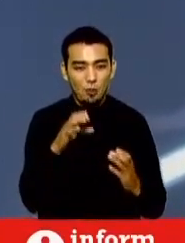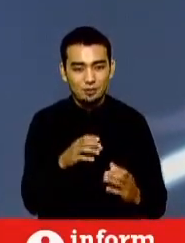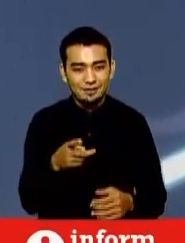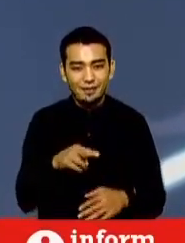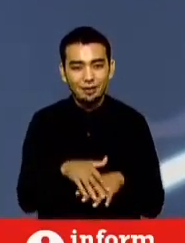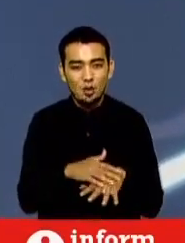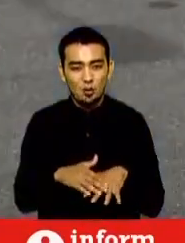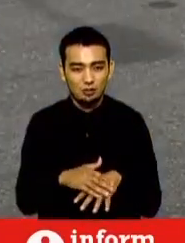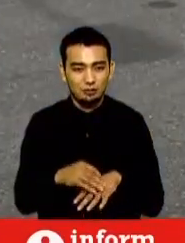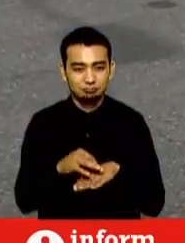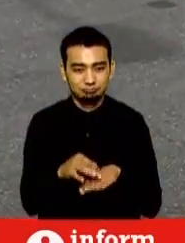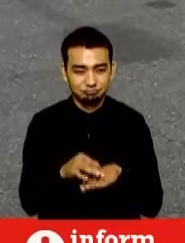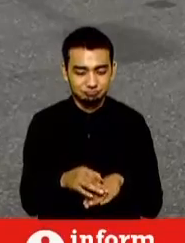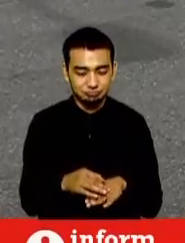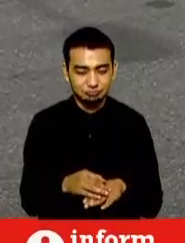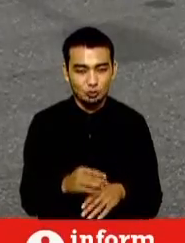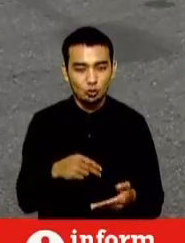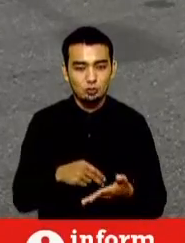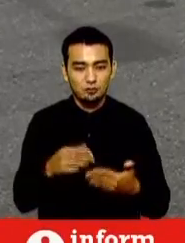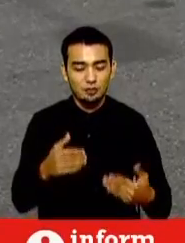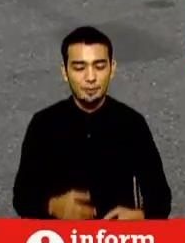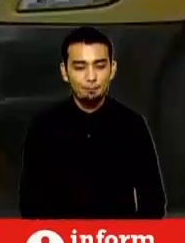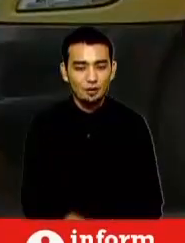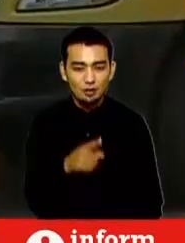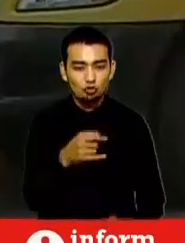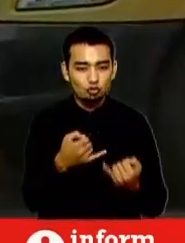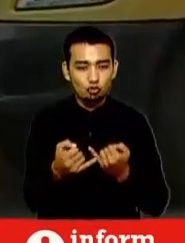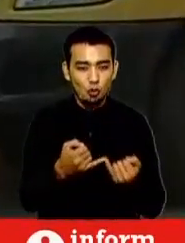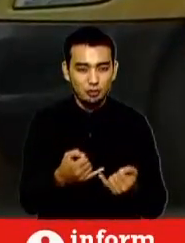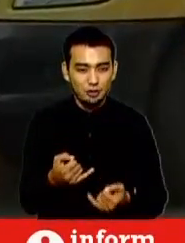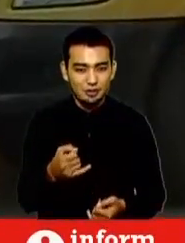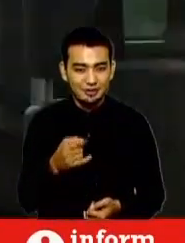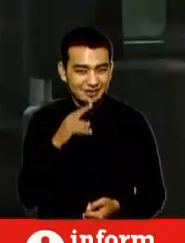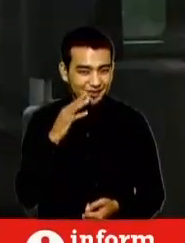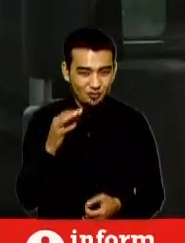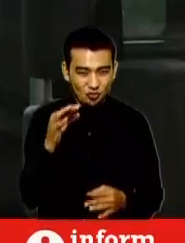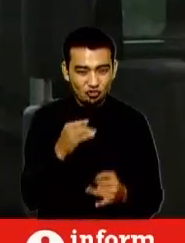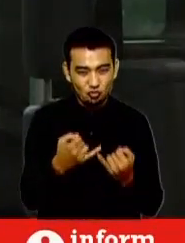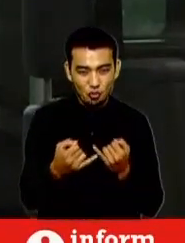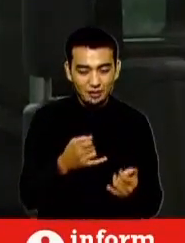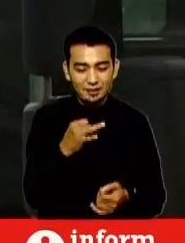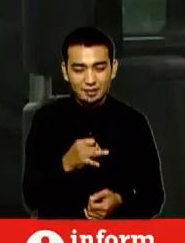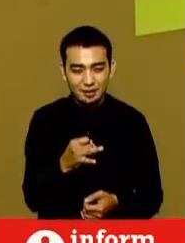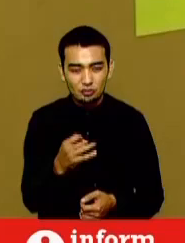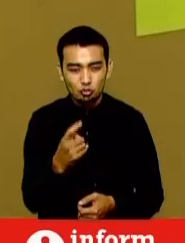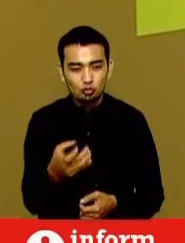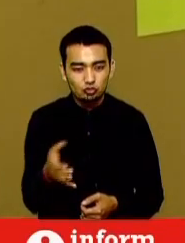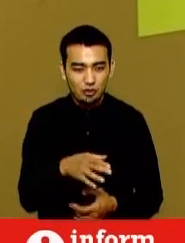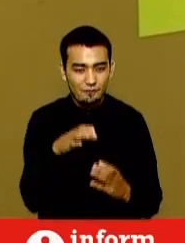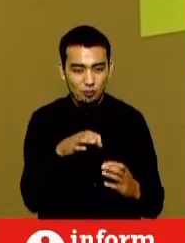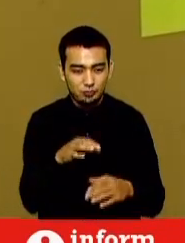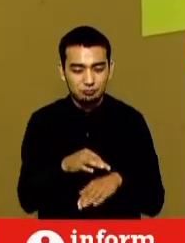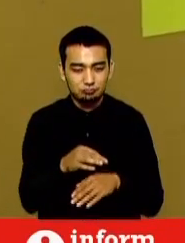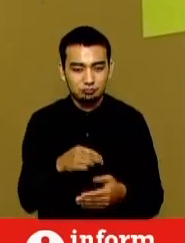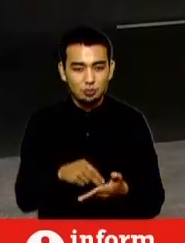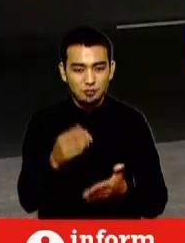satıp alınğan. Sarı tüstü erikşe dizaynlı 100 avtobus 42 ayından bastap bastauş sınıf okuşularını tasmaldaydı. Osıgan baylanıstı